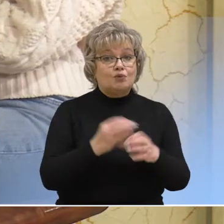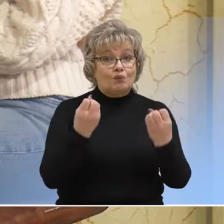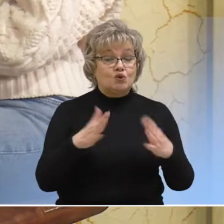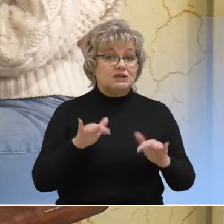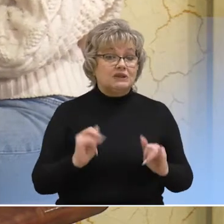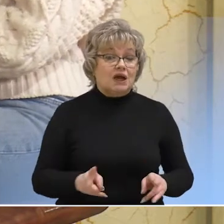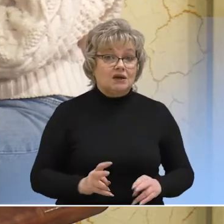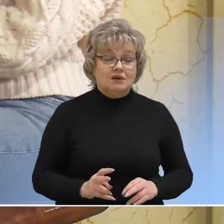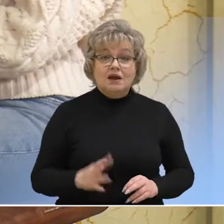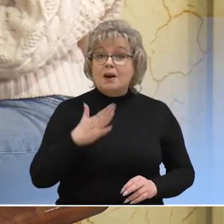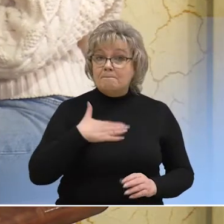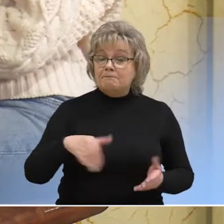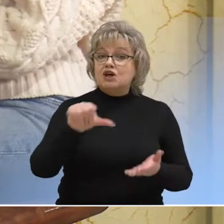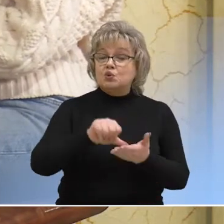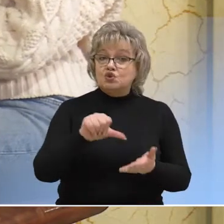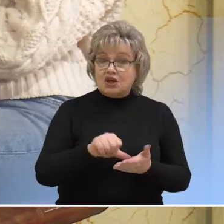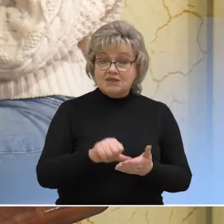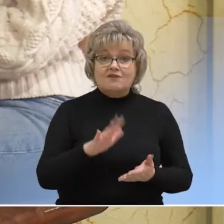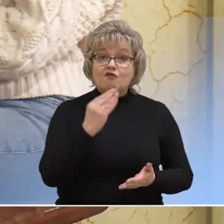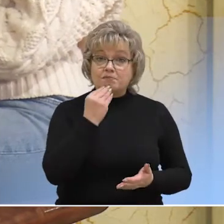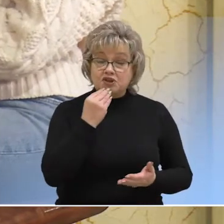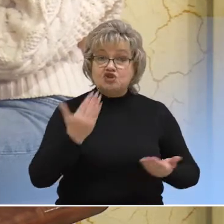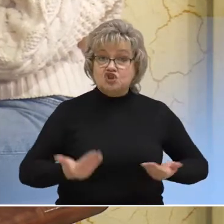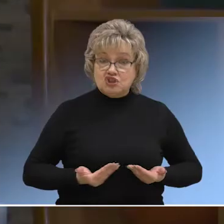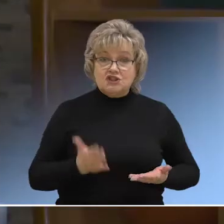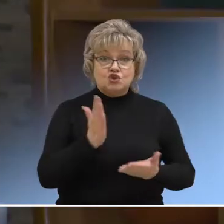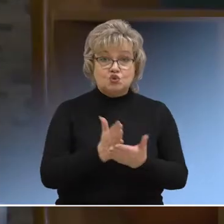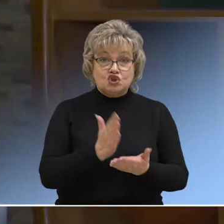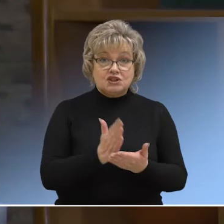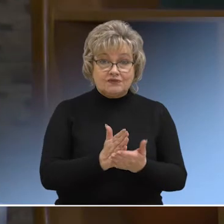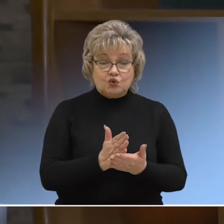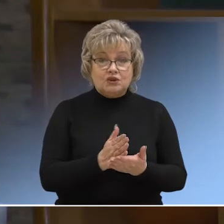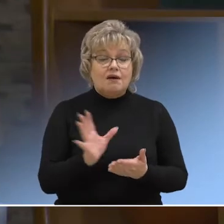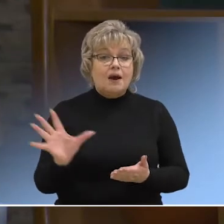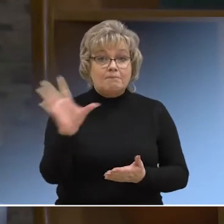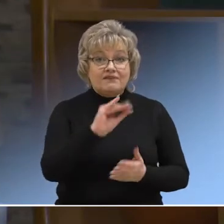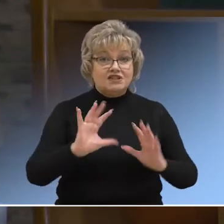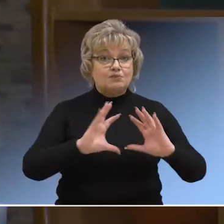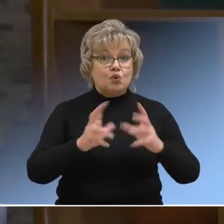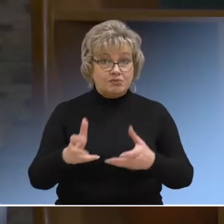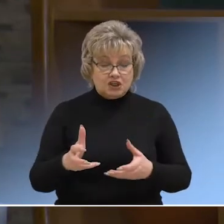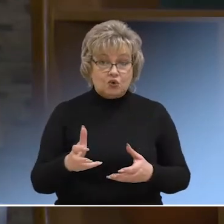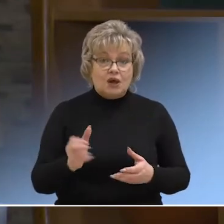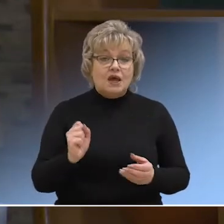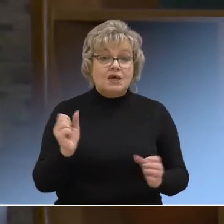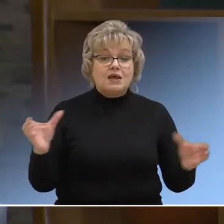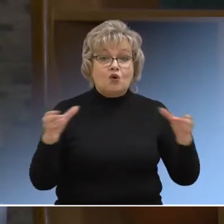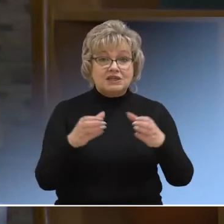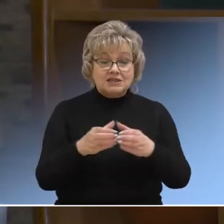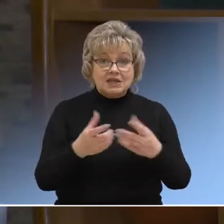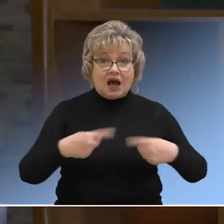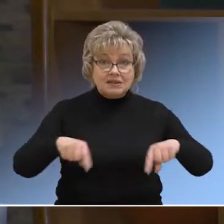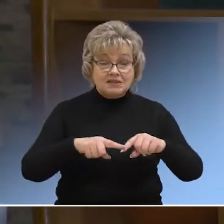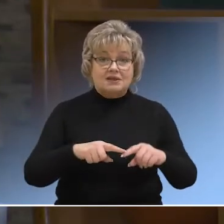просто? Мы участвуем в «Пище жизни», «Пища жизни» существует по всему миру, и концепция ассоциации